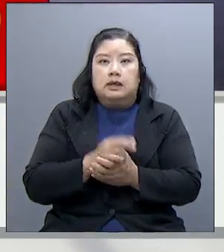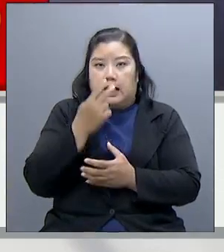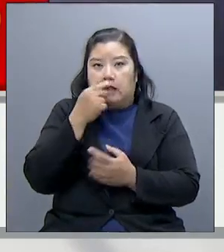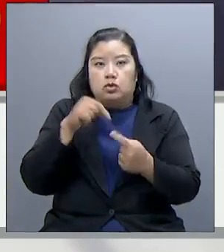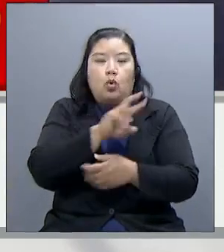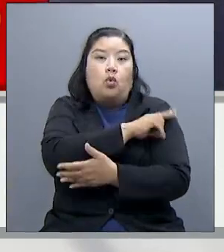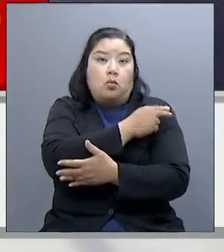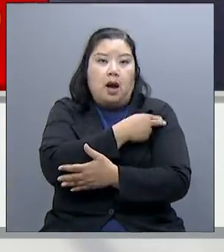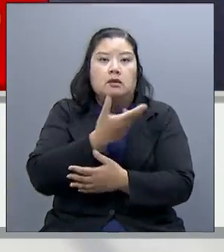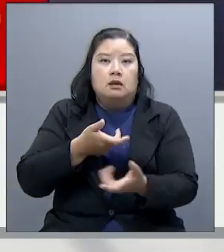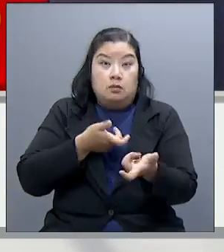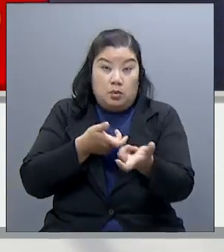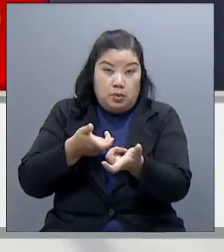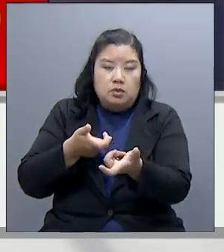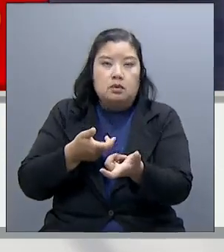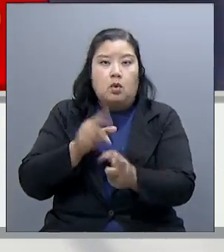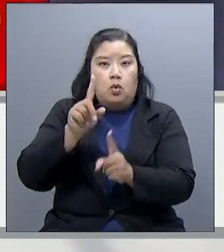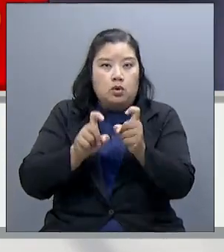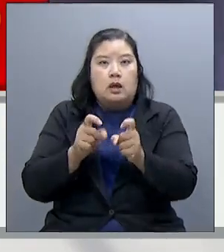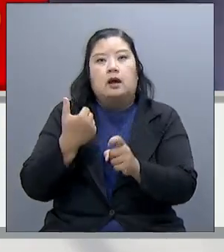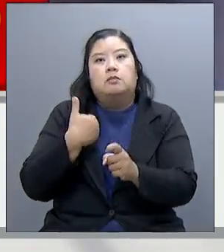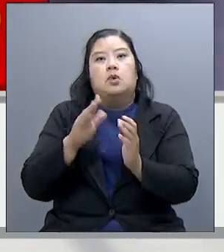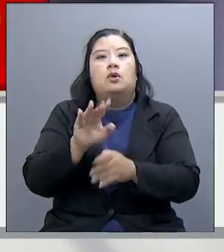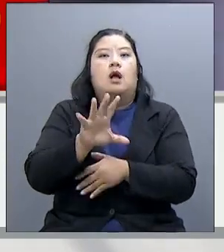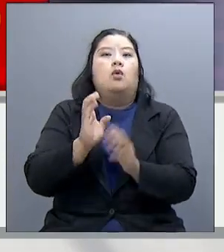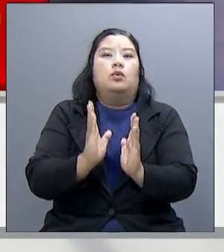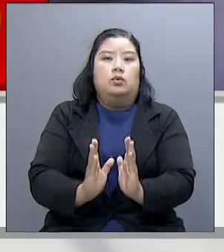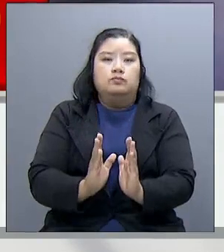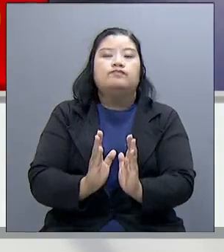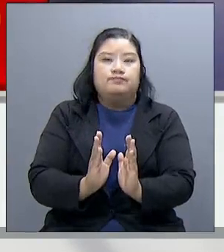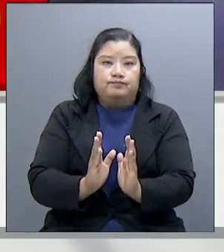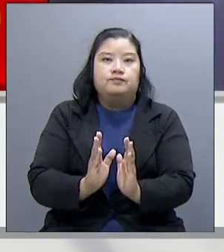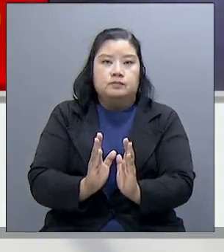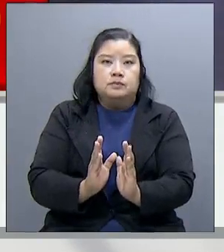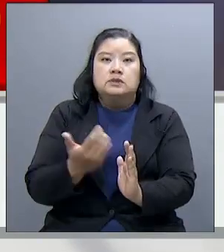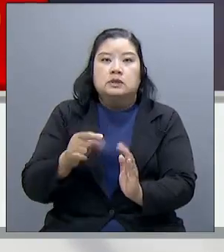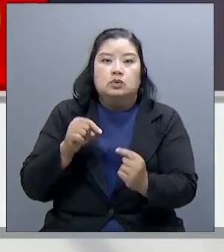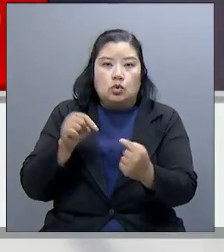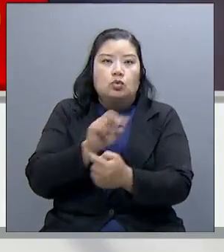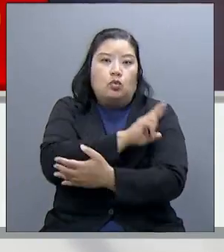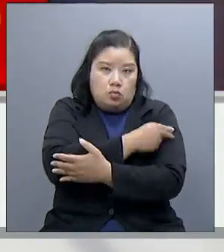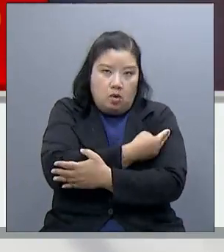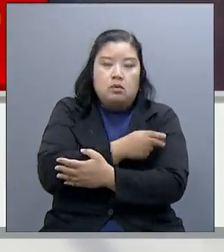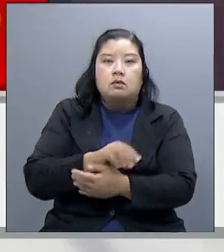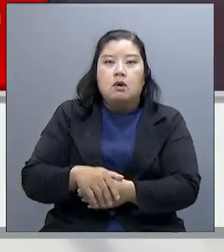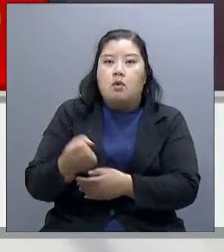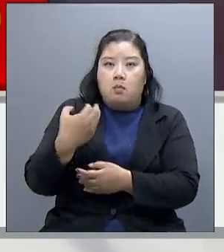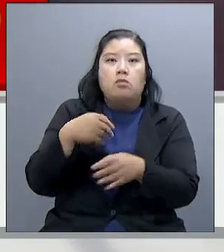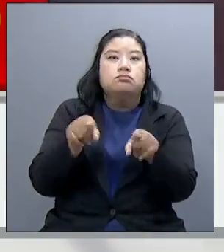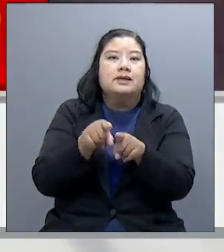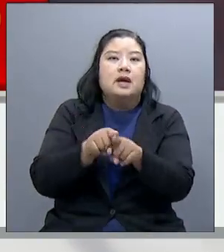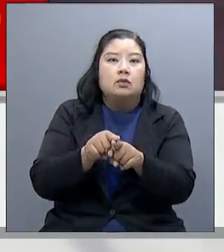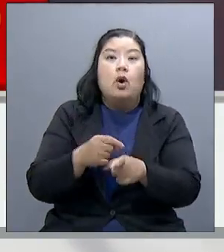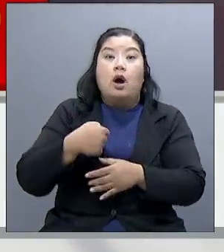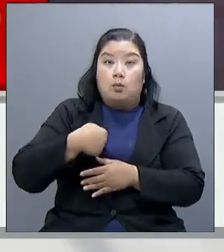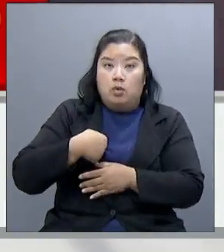าลแห่งนี้น่าจะมีผู้เสียชีวิตไม่ต่ำกว่า500คนซึ่งก็มีข้อมูลจากแพทย์ในโรงพยาบาลค่ะระบุว่าในขณะที่กำ